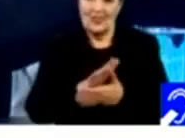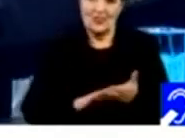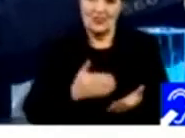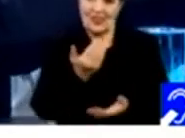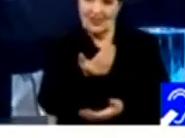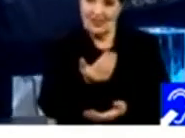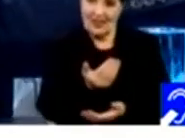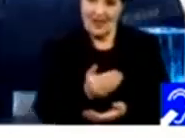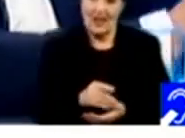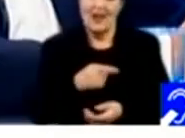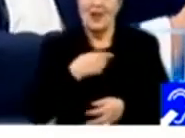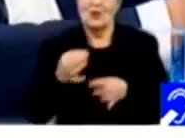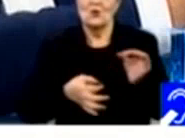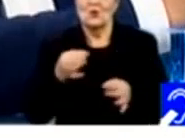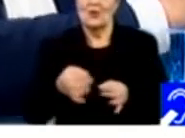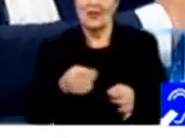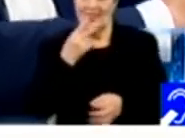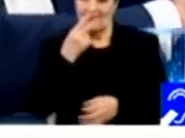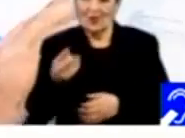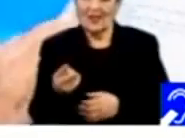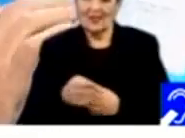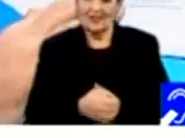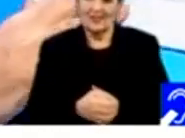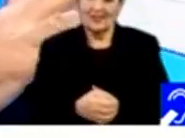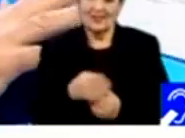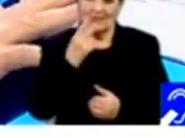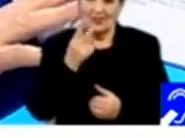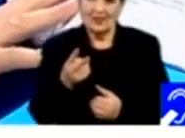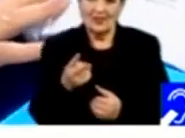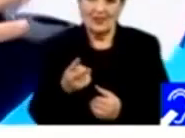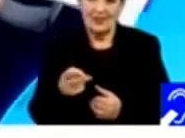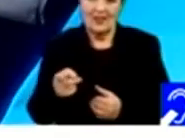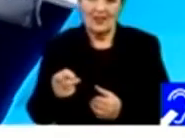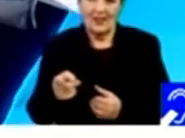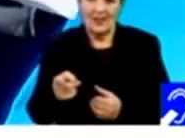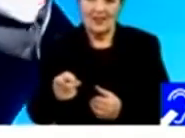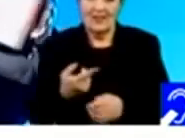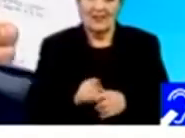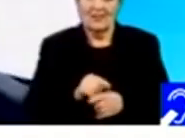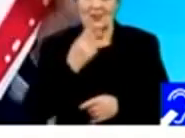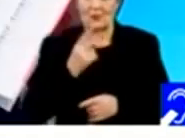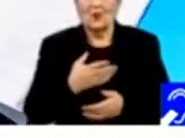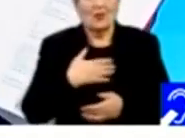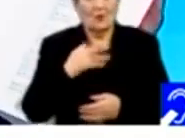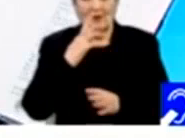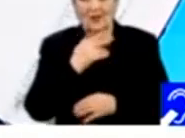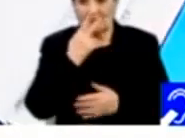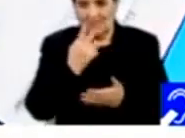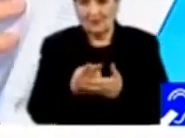lui de chemare în judecată. Vă arăt aici. Da? Fiți atent. Așa și cere să se constate că am greșit.